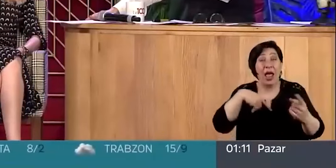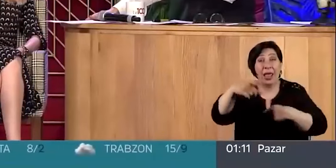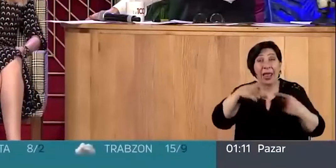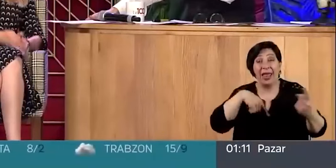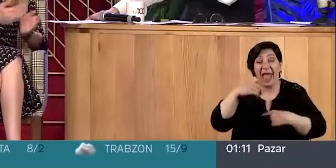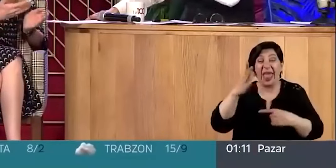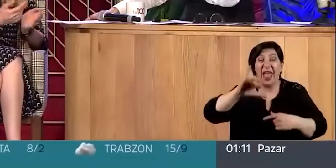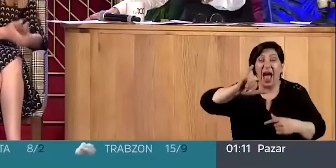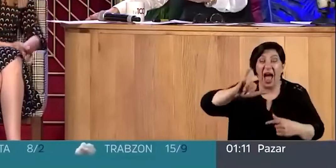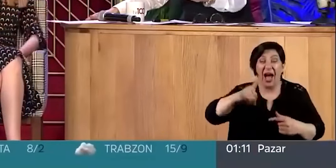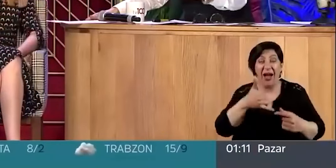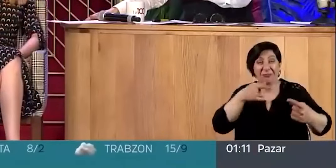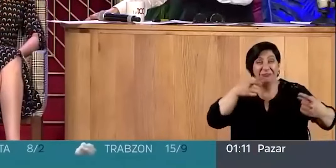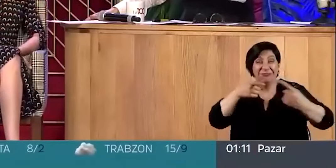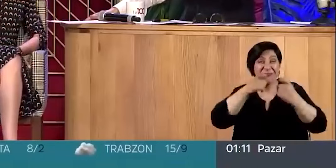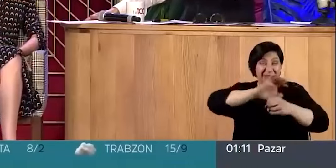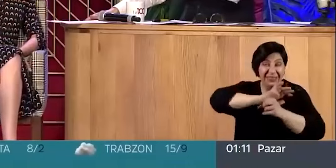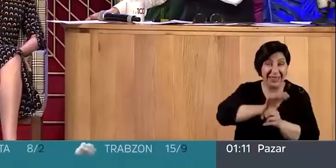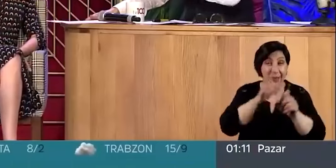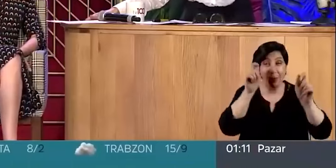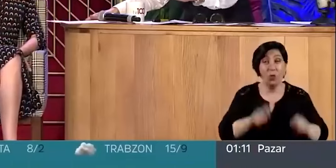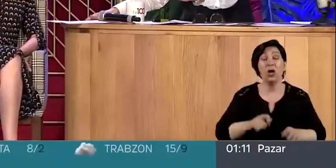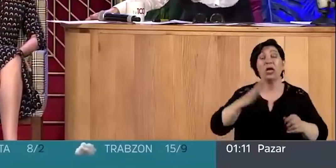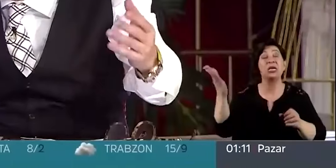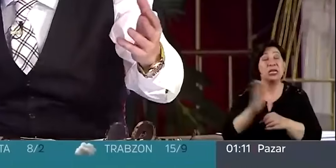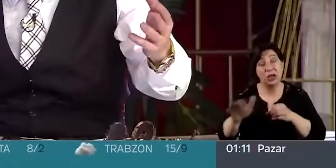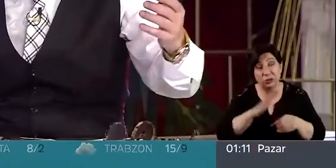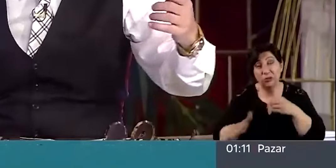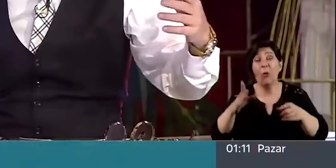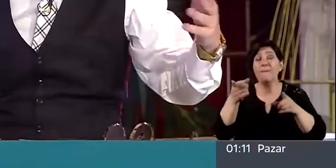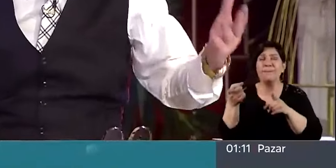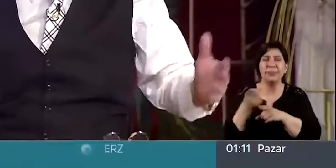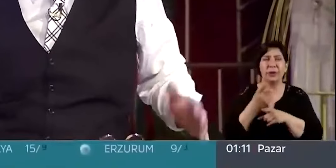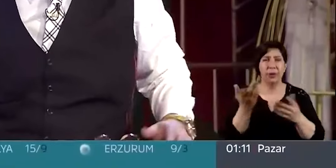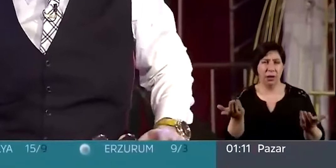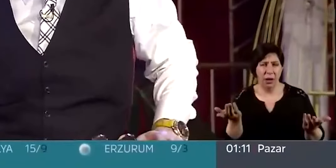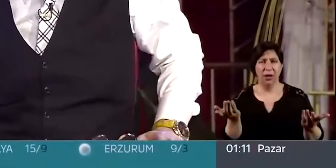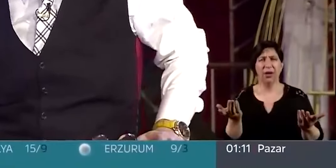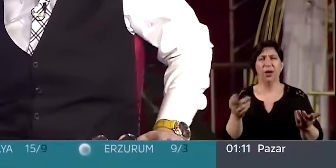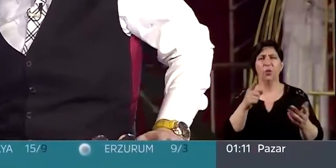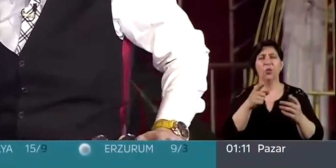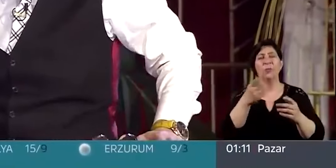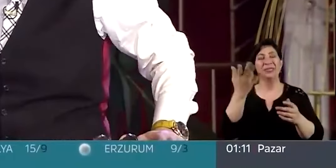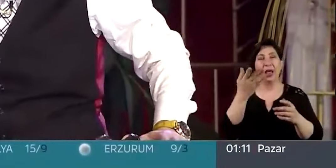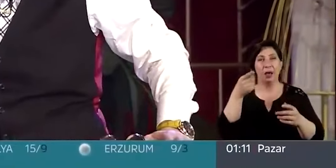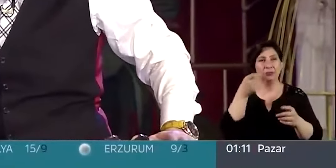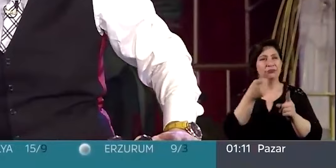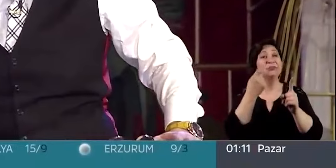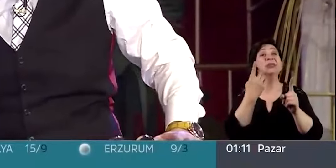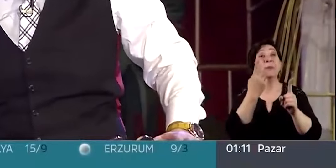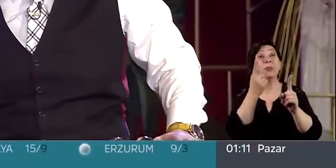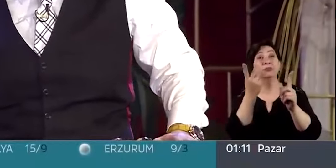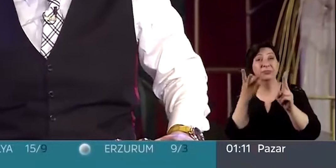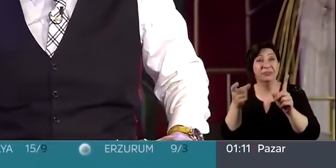birbirlerine en ağır mezallimleri yapıyorlar. Katliamlar yapılıyor falan filan. Fakat bu seri katillerin, katliam